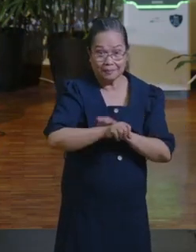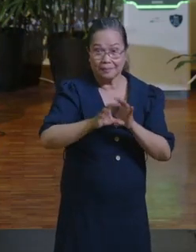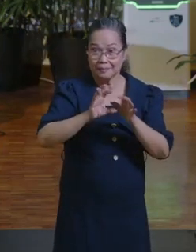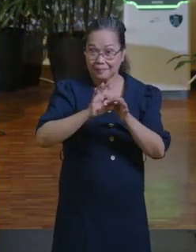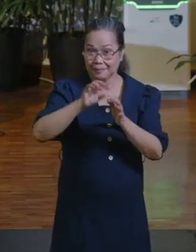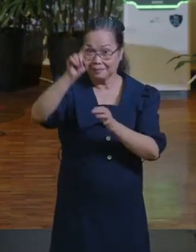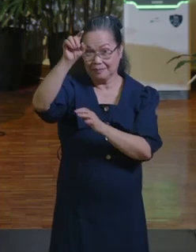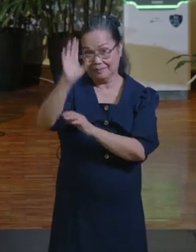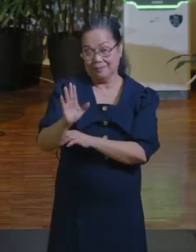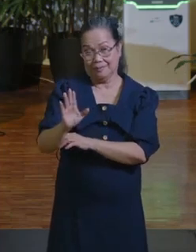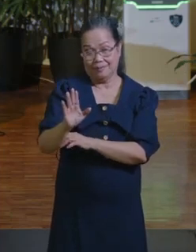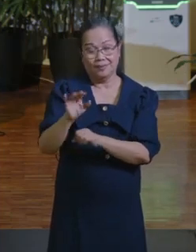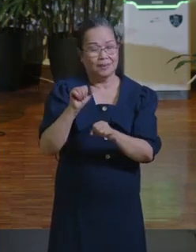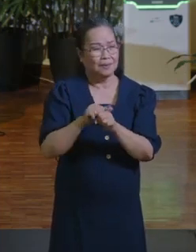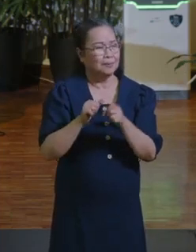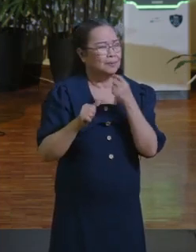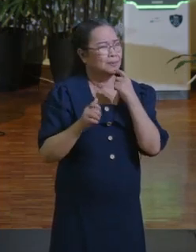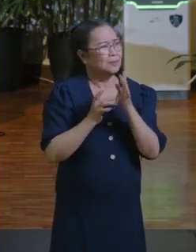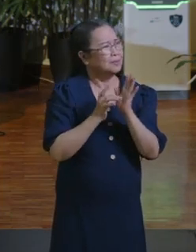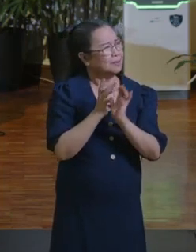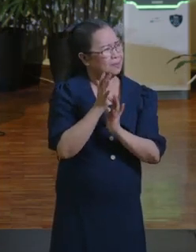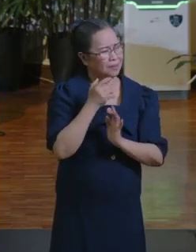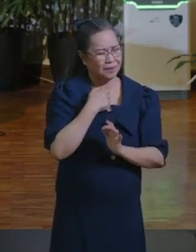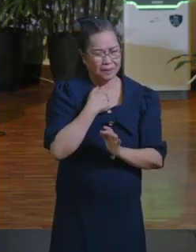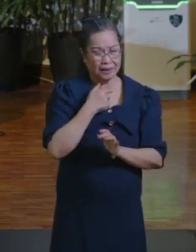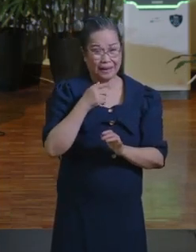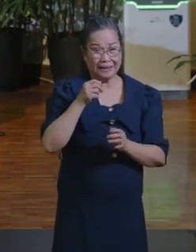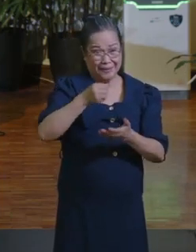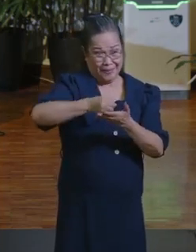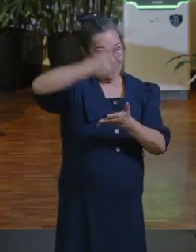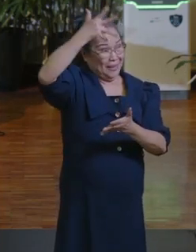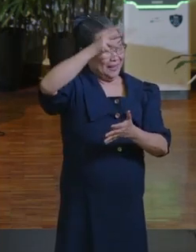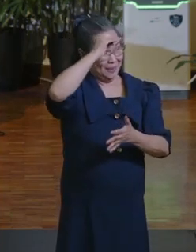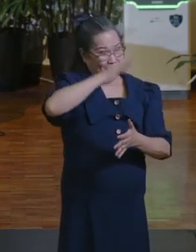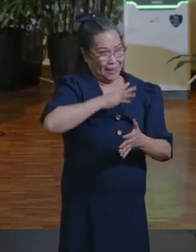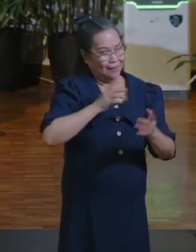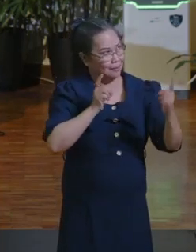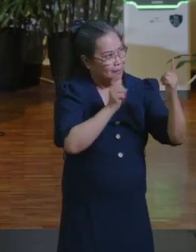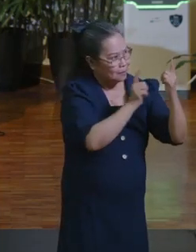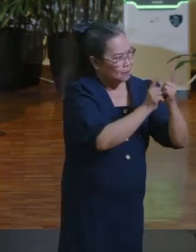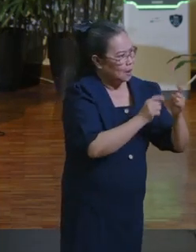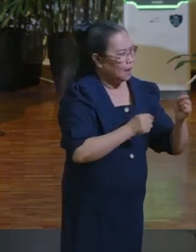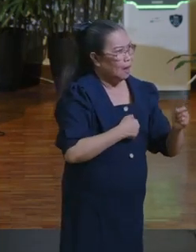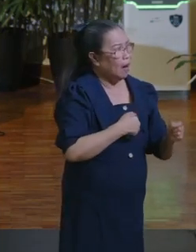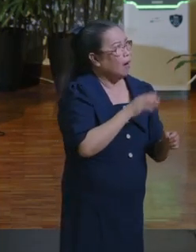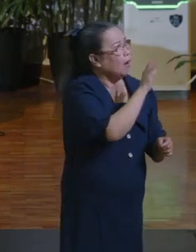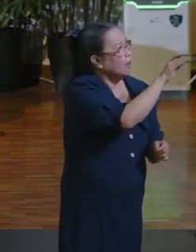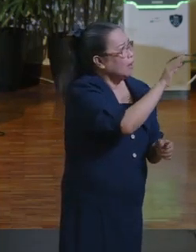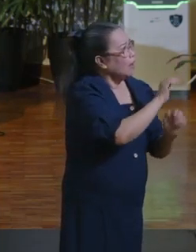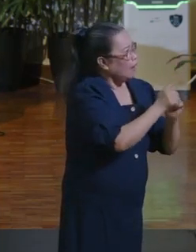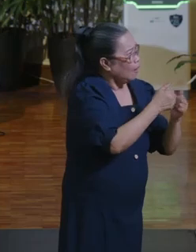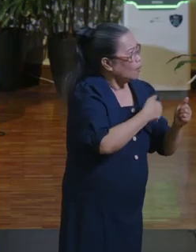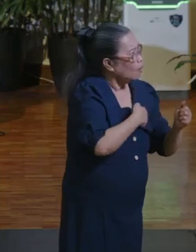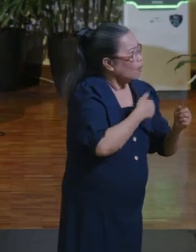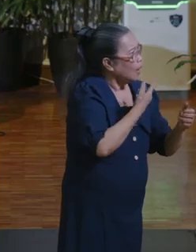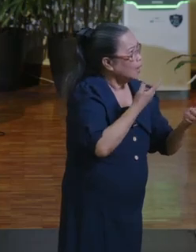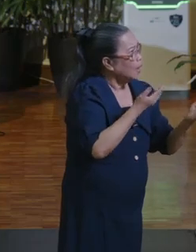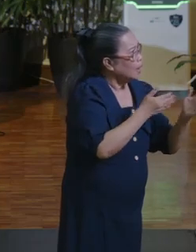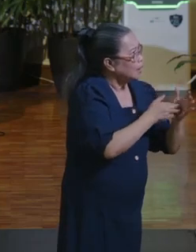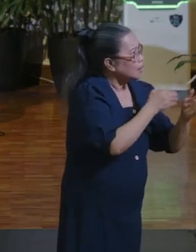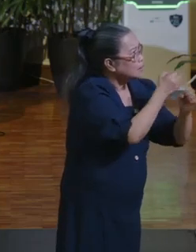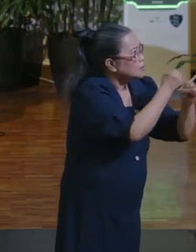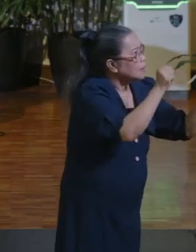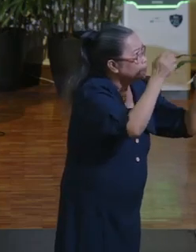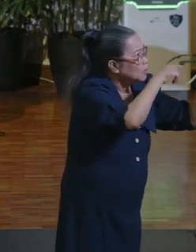God. Kaya sabi ni Jesus kay Nicodemus, di ba, sa John chapter 3, you must be what? Born